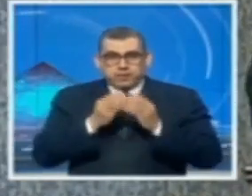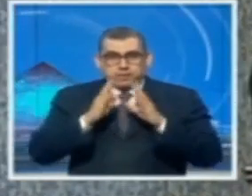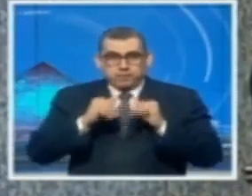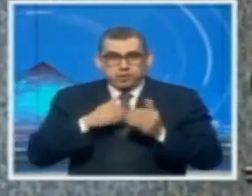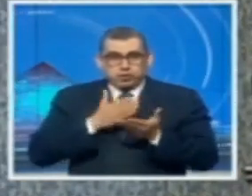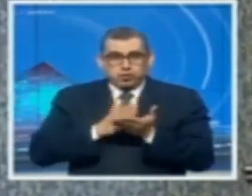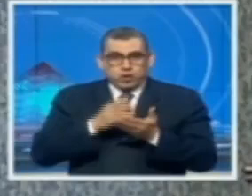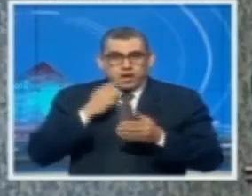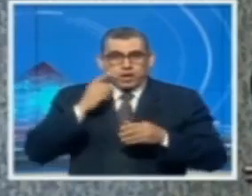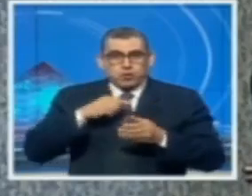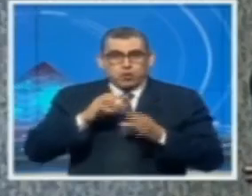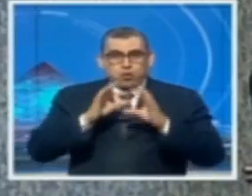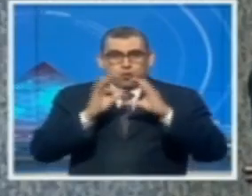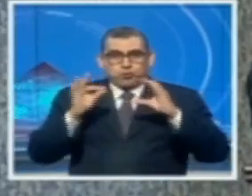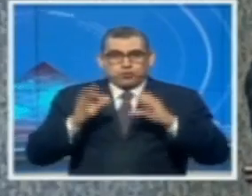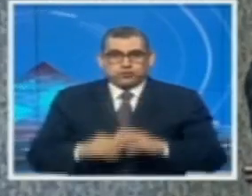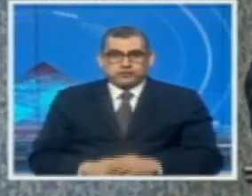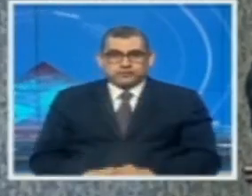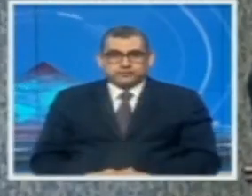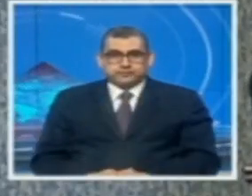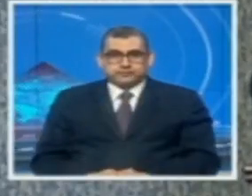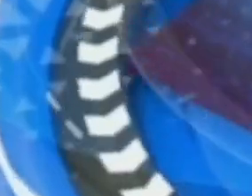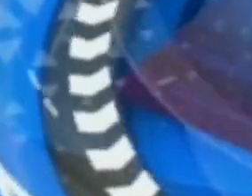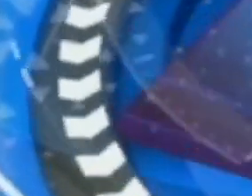مصر واليونان وقبرص.